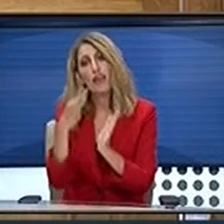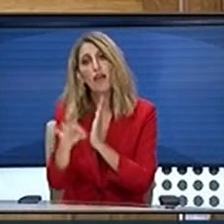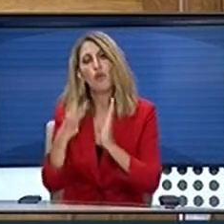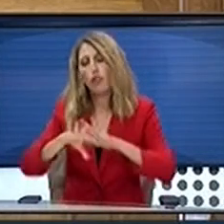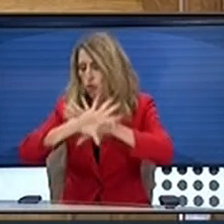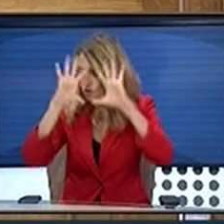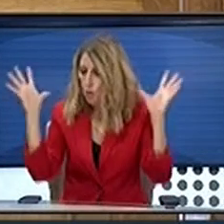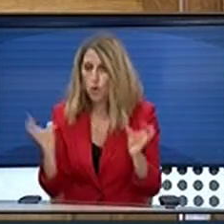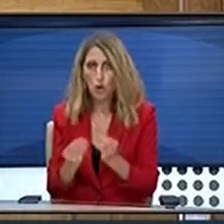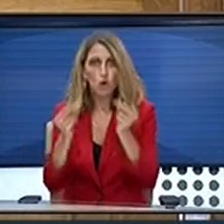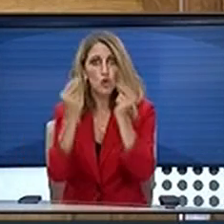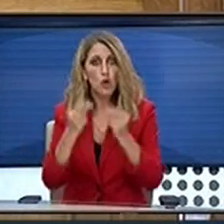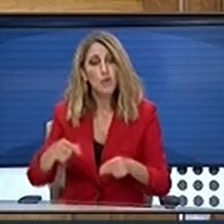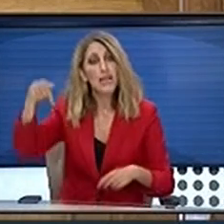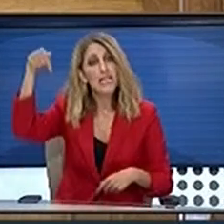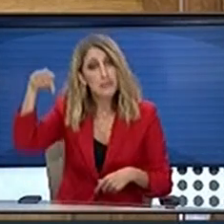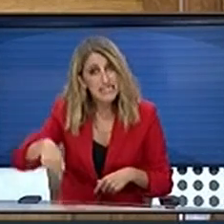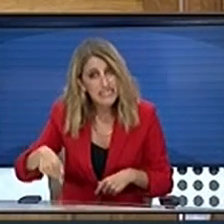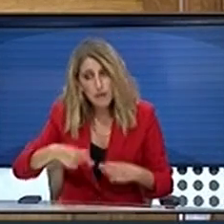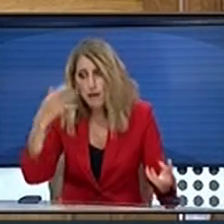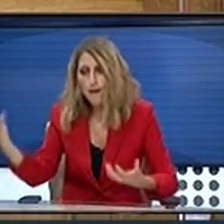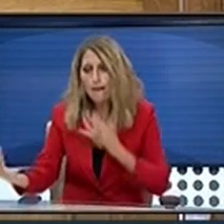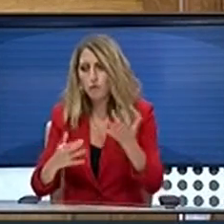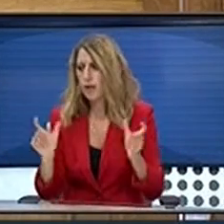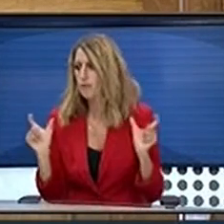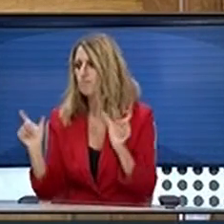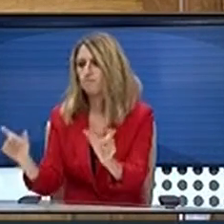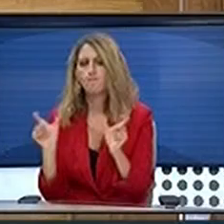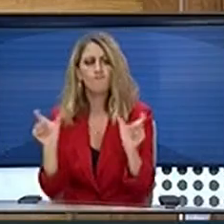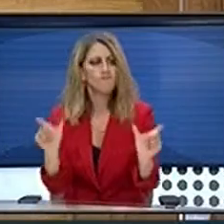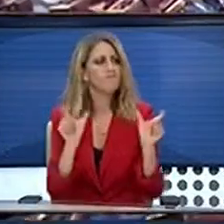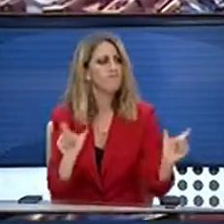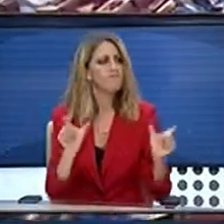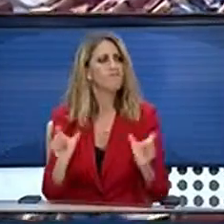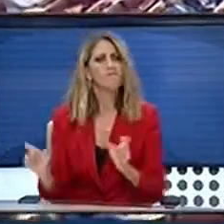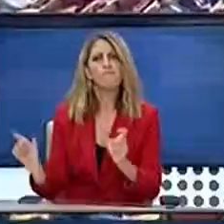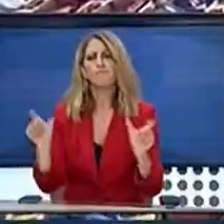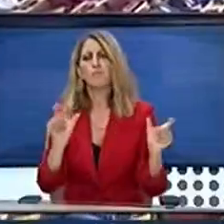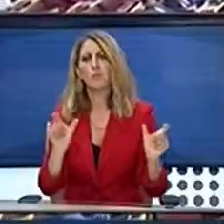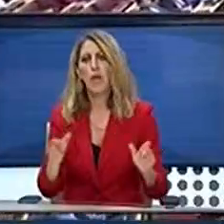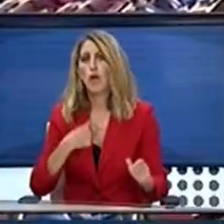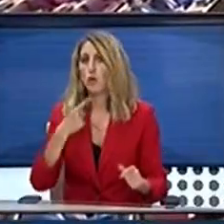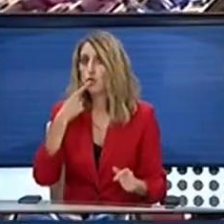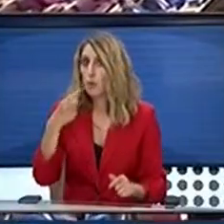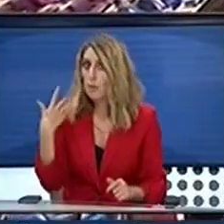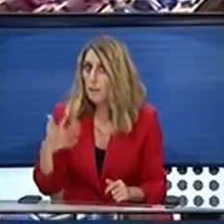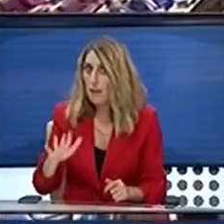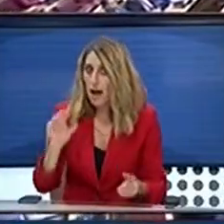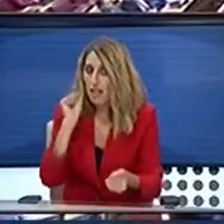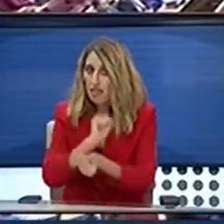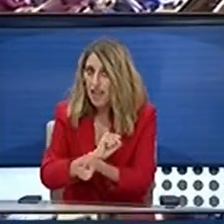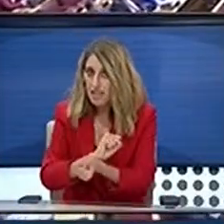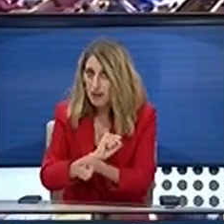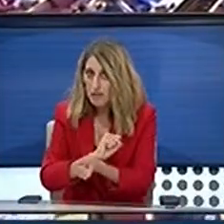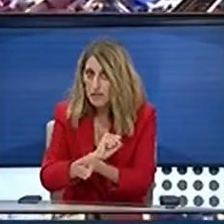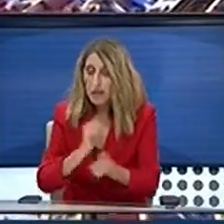μηχανισμός λειτουργεί πολύ καλύτερα. Το είπαμε και το κάναμε. Δεν σημαίνει ότι δεν πρόκειται να έχουμε ξανά καταστροφικές